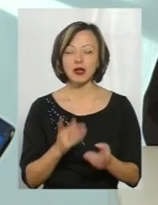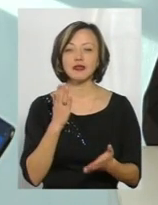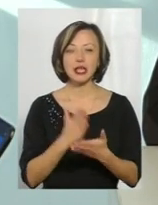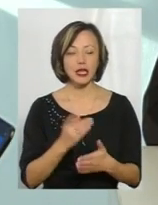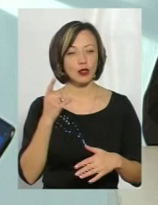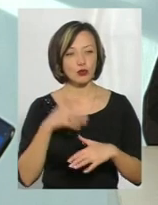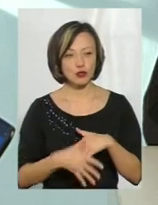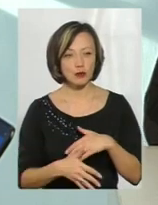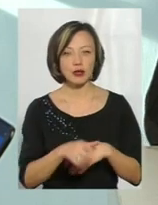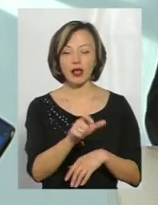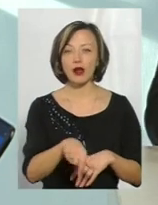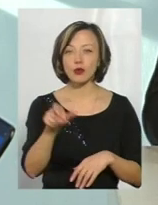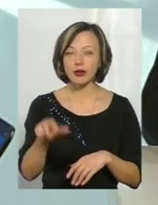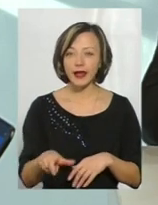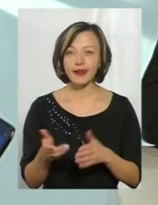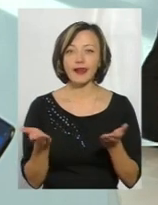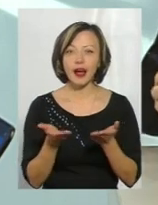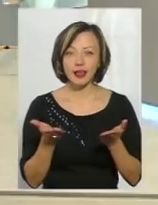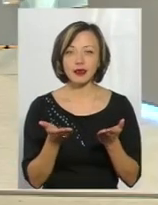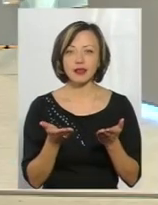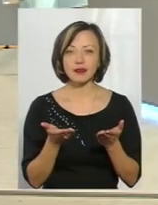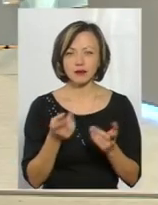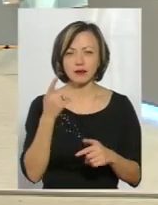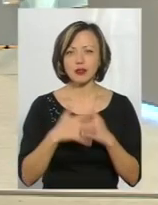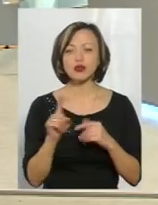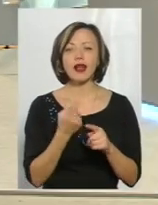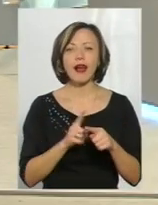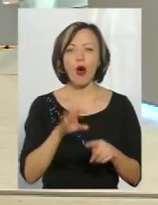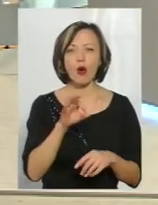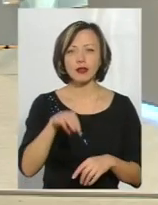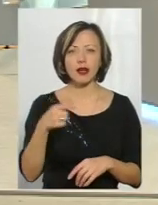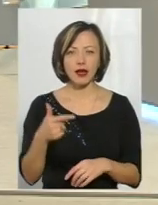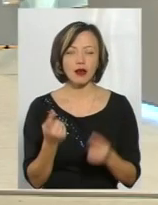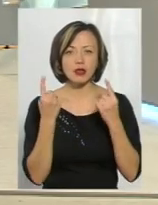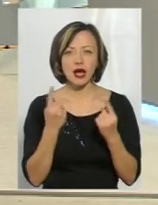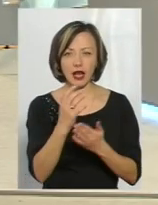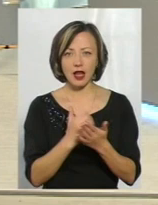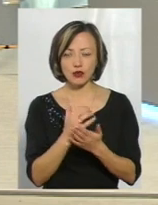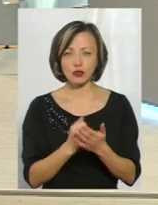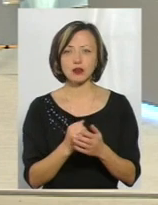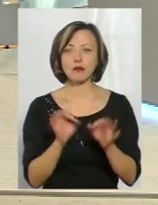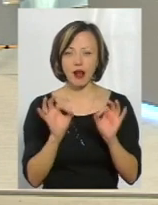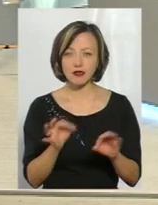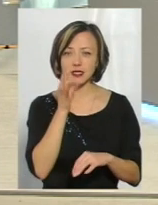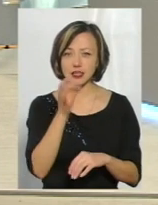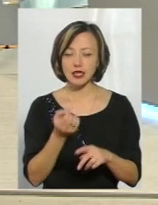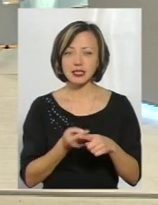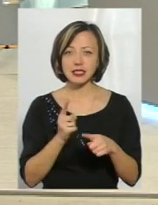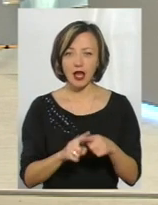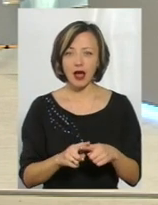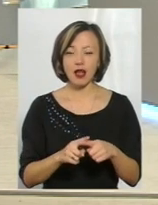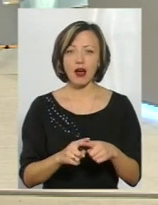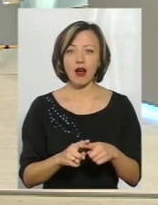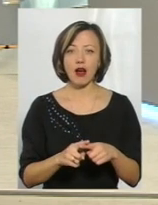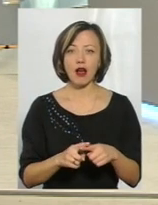розуміння тих людей, які розуміють, що таке об'єднана територіальна громада. Це колосальні ресурси, це дійсно, ви правду сказали, що це майже обласні